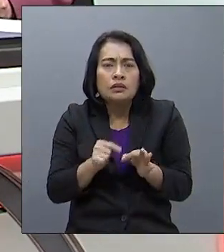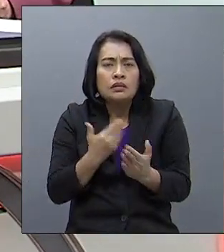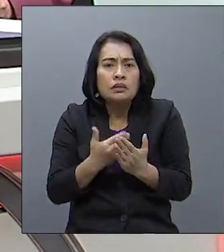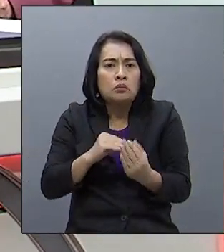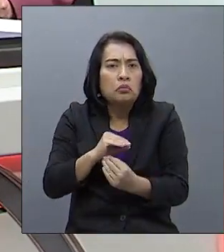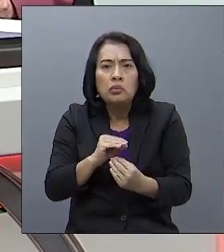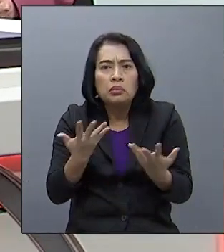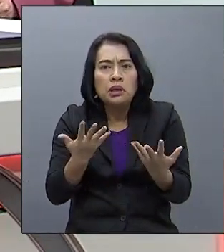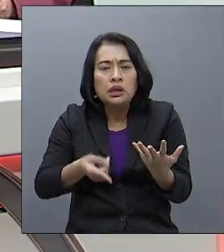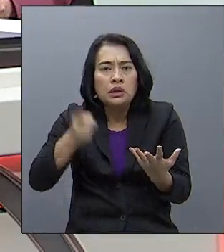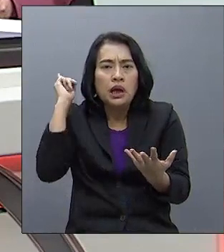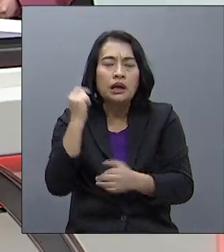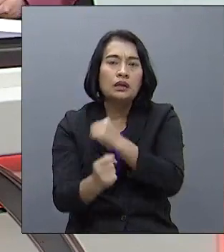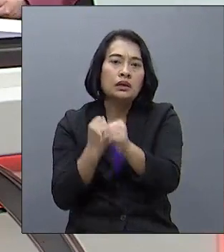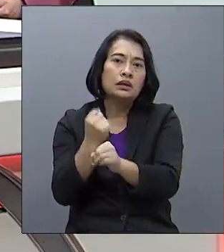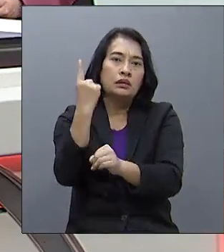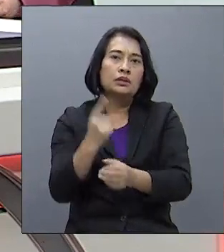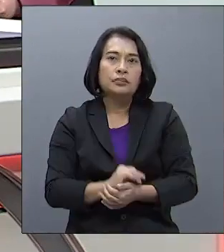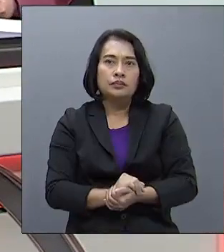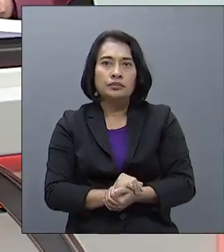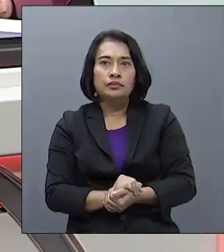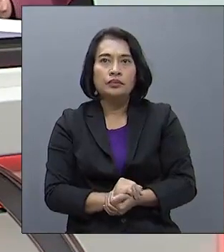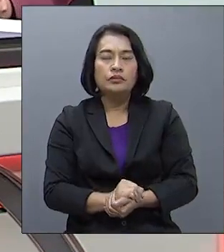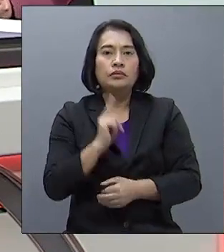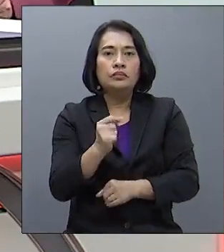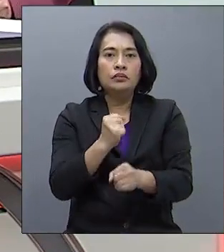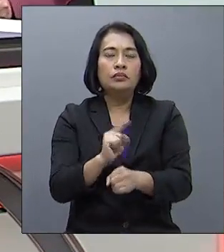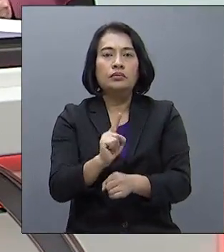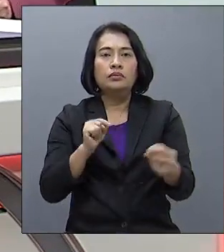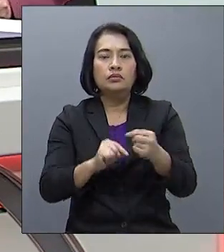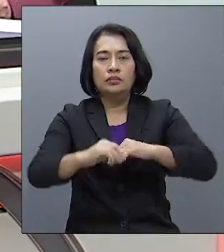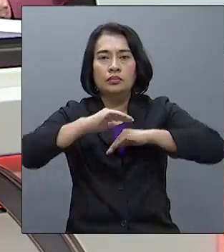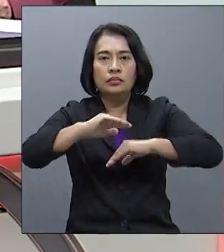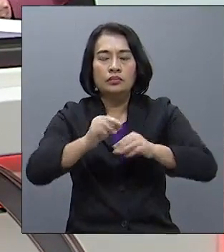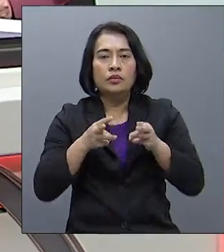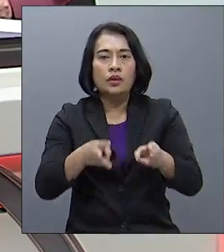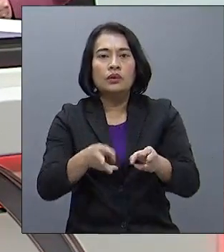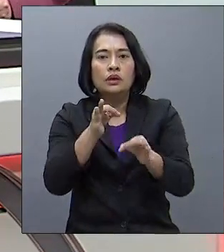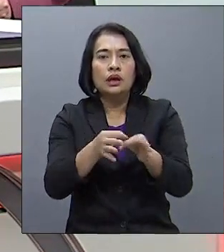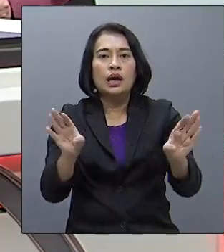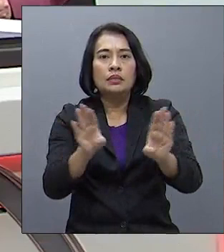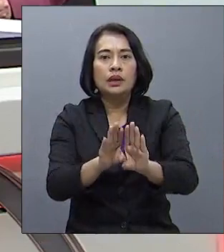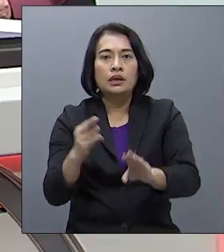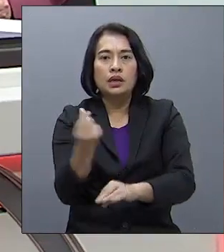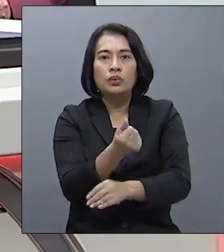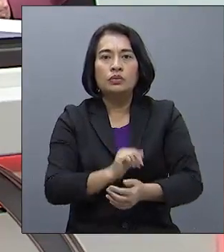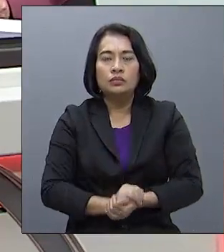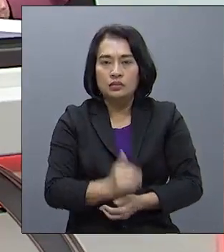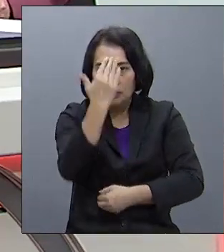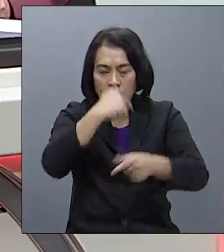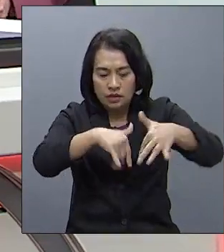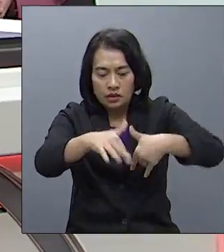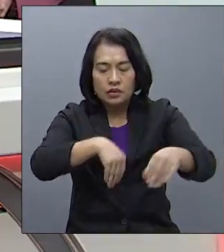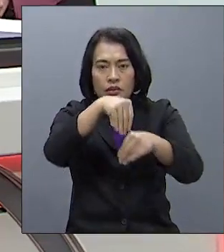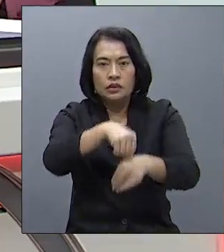ไหวมานานเกือบ1ปีนะคะสิ่งที่ต้องทำณขณะนี้ก็คือต้องกำหนดวิธีการปิดบัญชีให้รวดเร็วมากขึ้นเพราะว่าชาวบ้าน